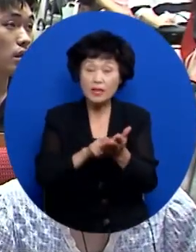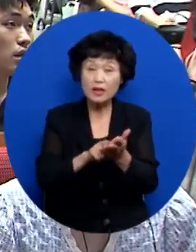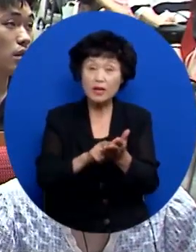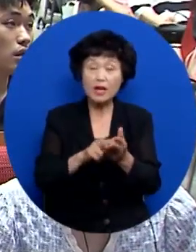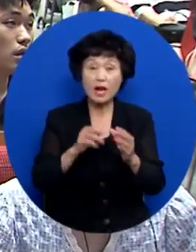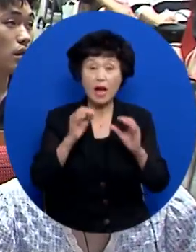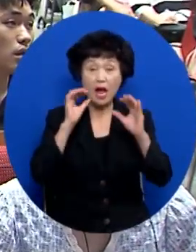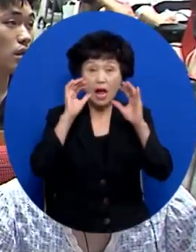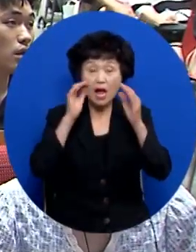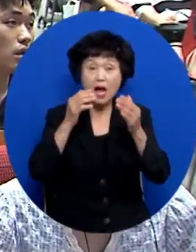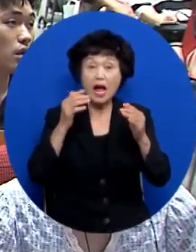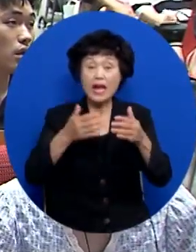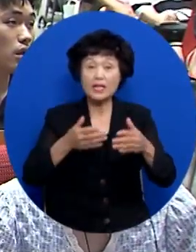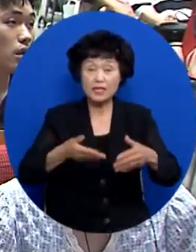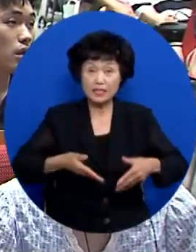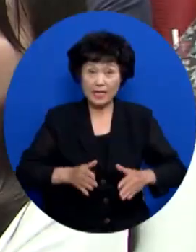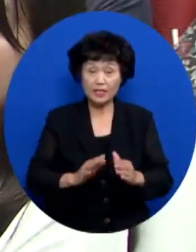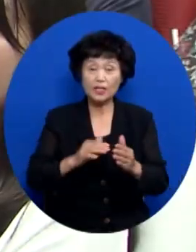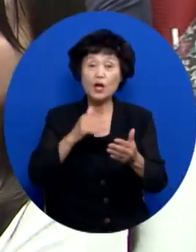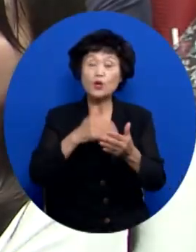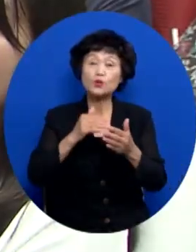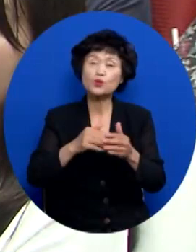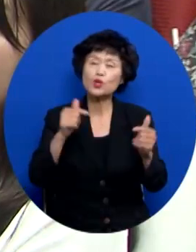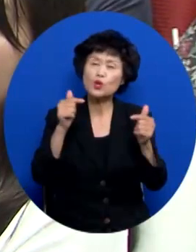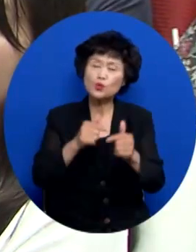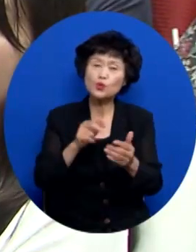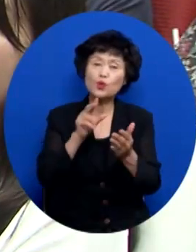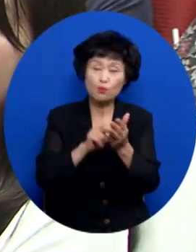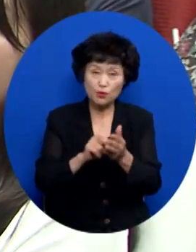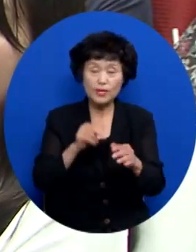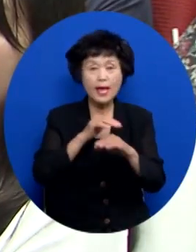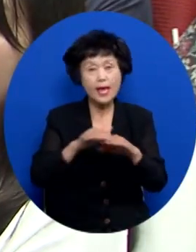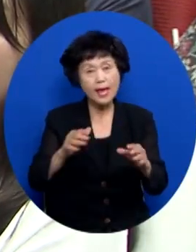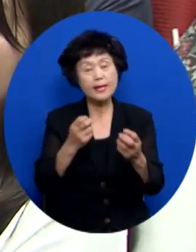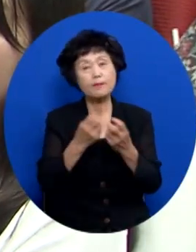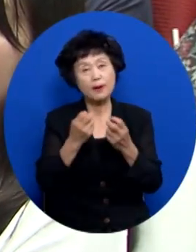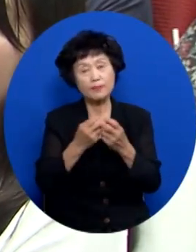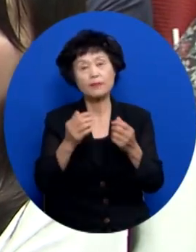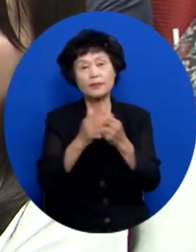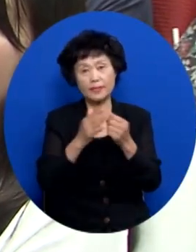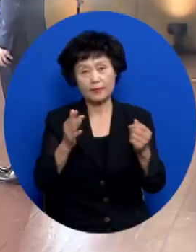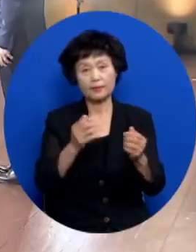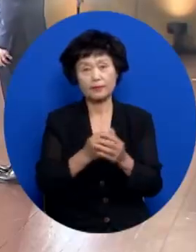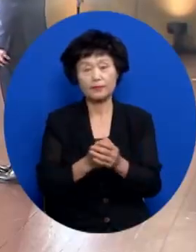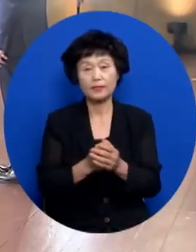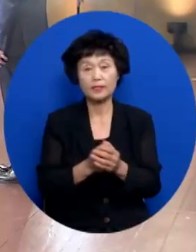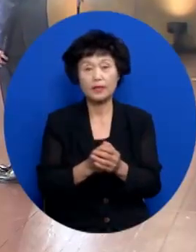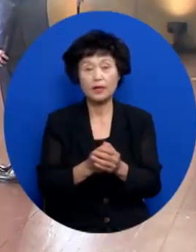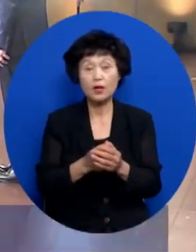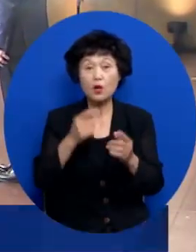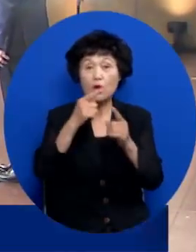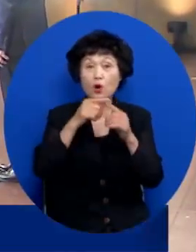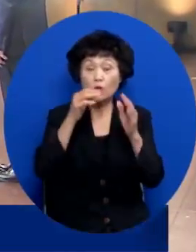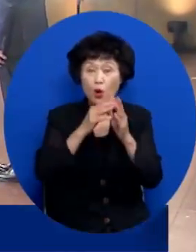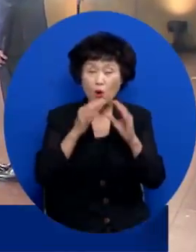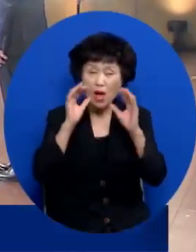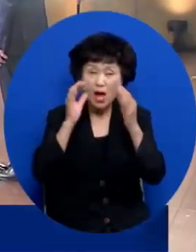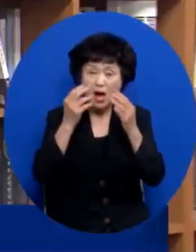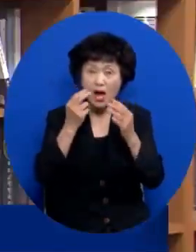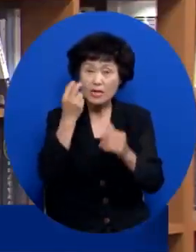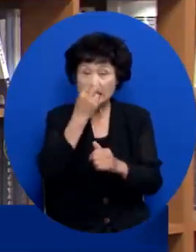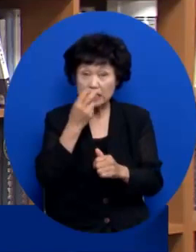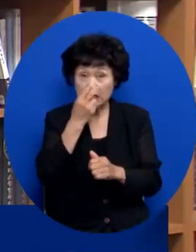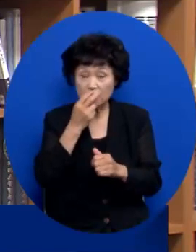해결의 실마리라고 보았기 때문입니다. 다음 세대 부흥의 비전이란 점도 있습니다. 교회 영유아 시설